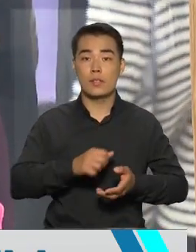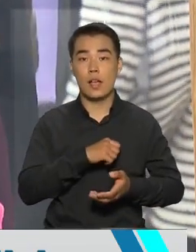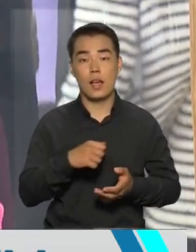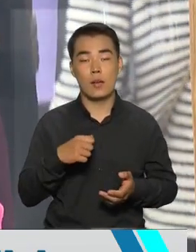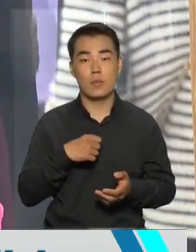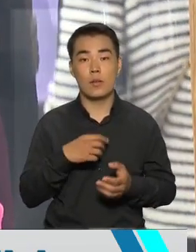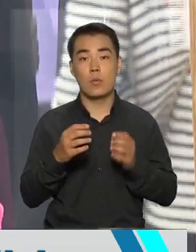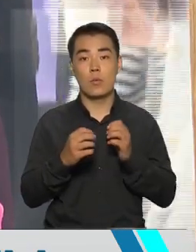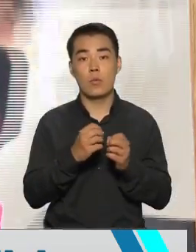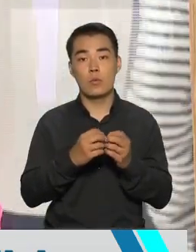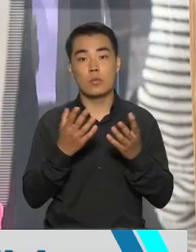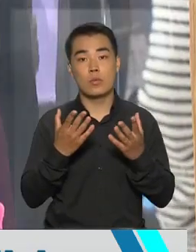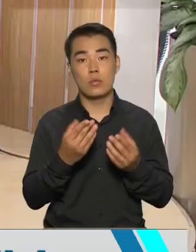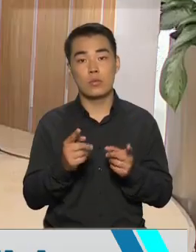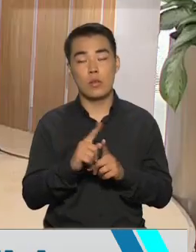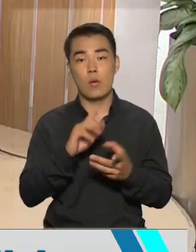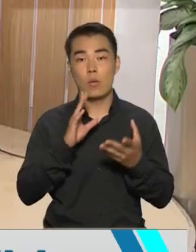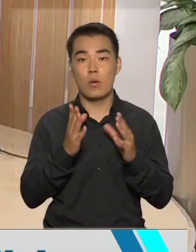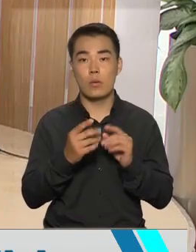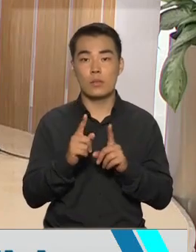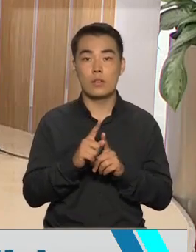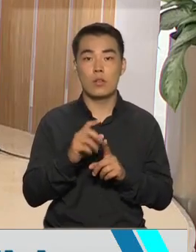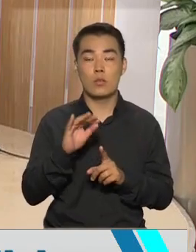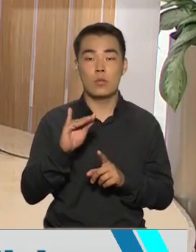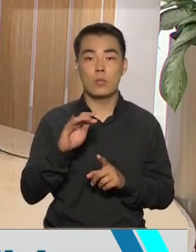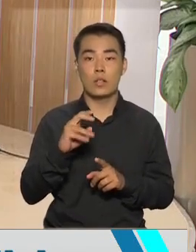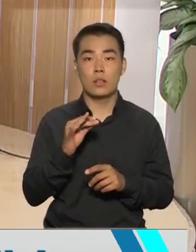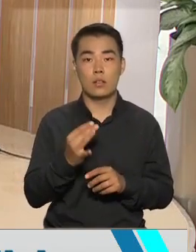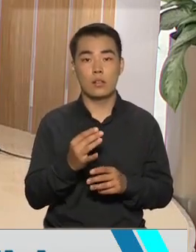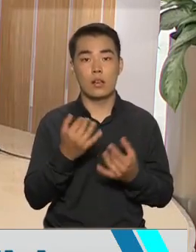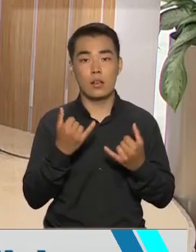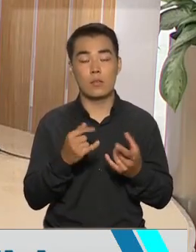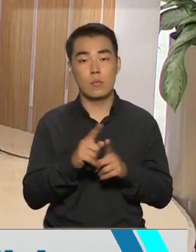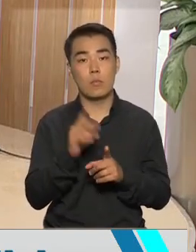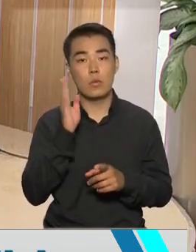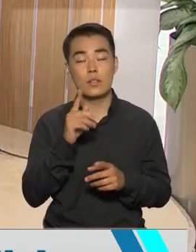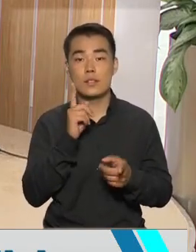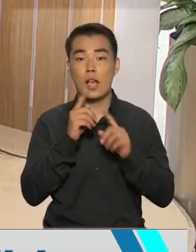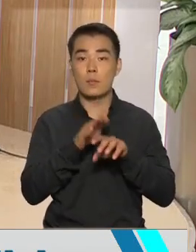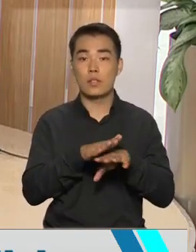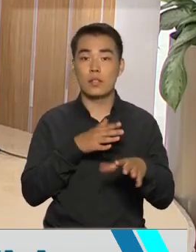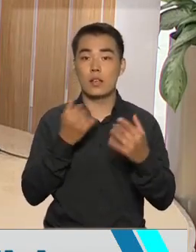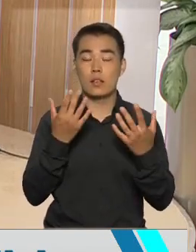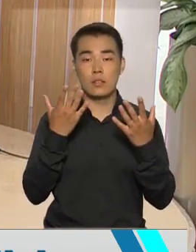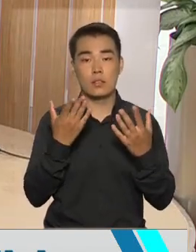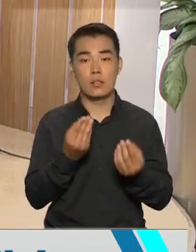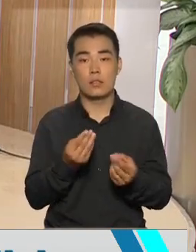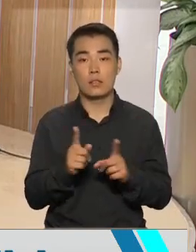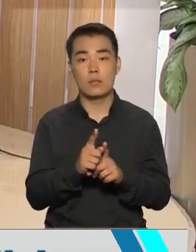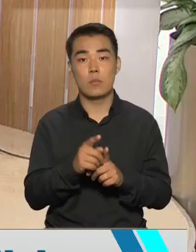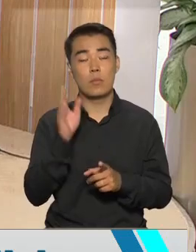келерки 10 жыл биз баягы юбилейный деп бир боло турган саммит быйыл Кудай буюрса